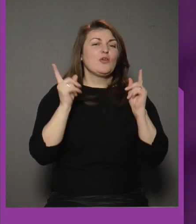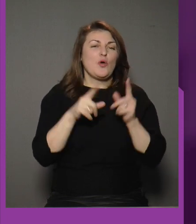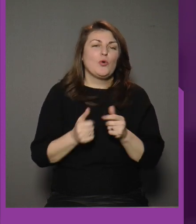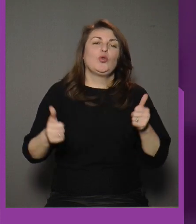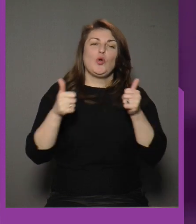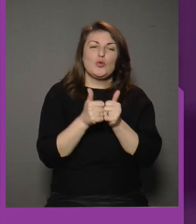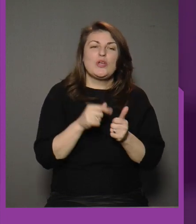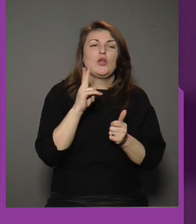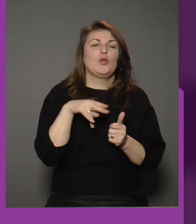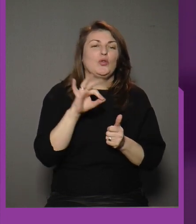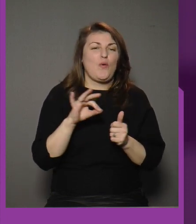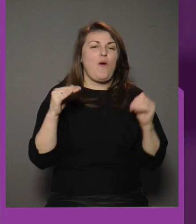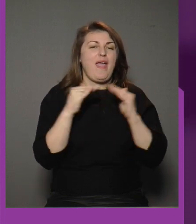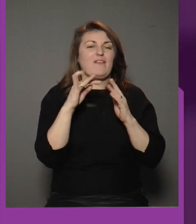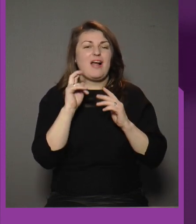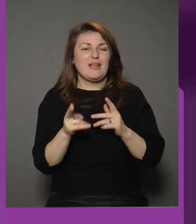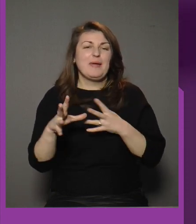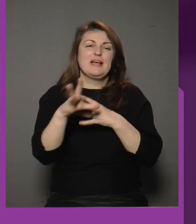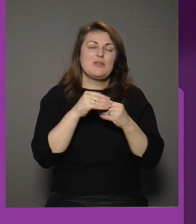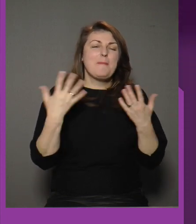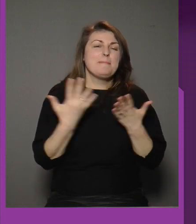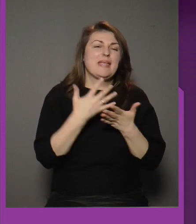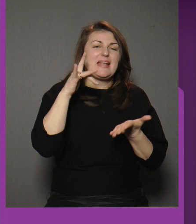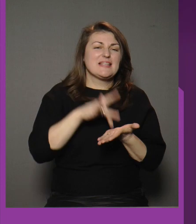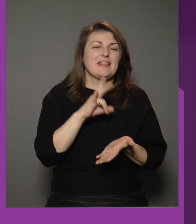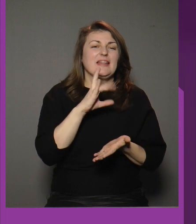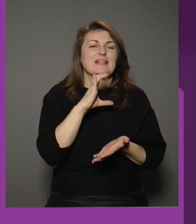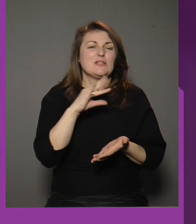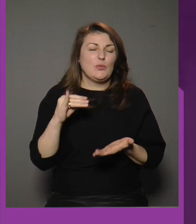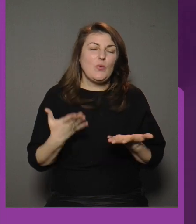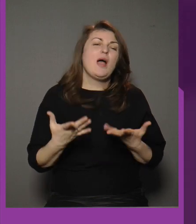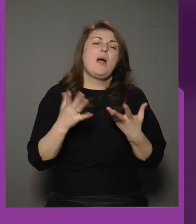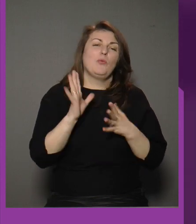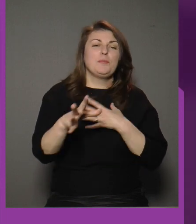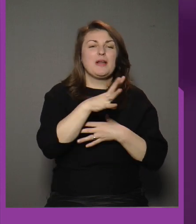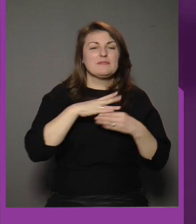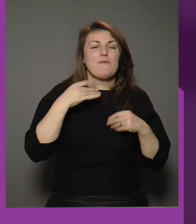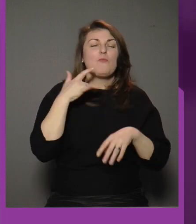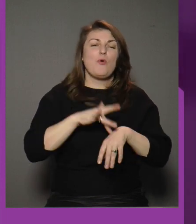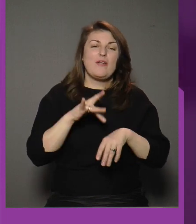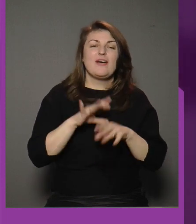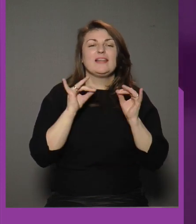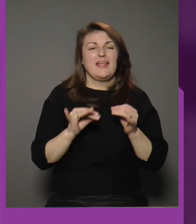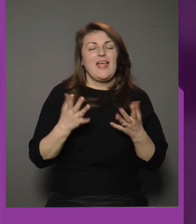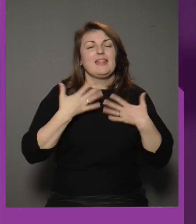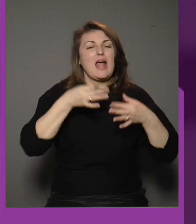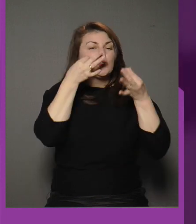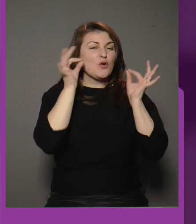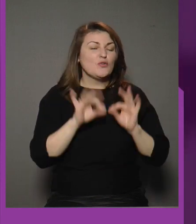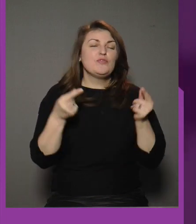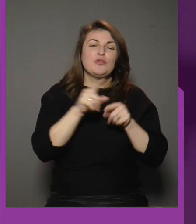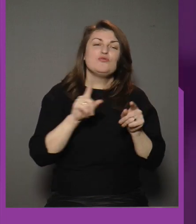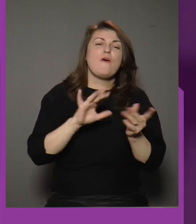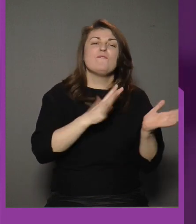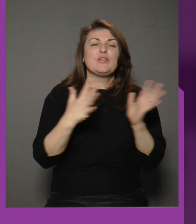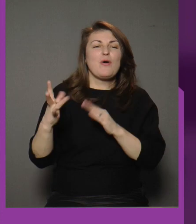до каналу «Еквалімпік» разом з медіа-центром «Інкасю» і будемо разом з вами вболівати і насолоджуватись тим, що